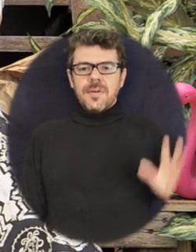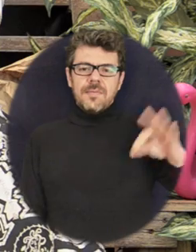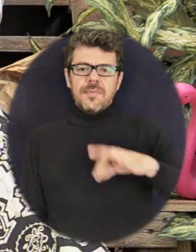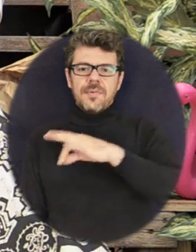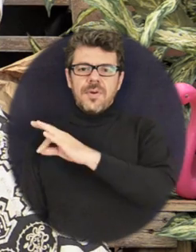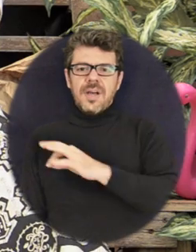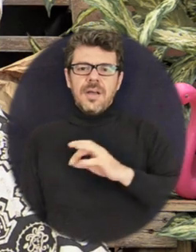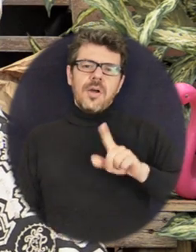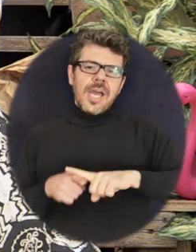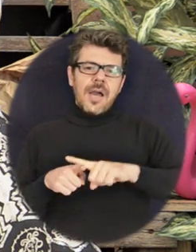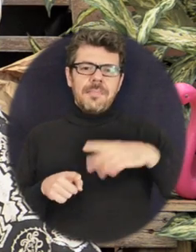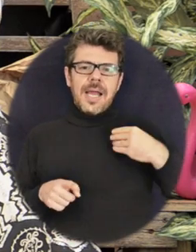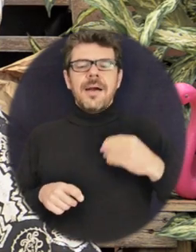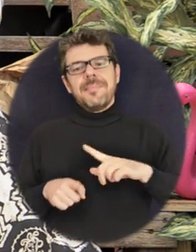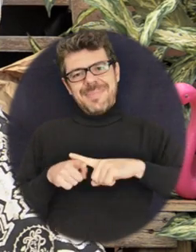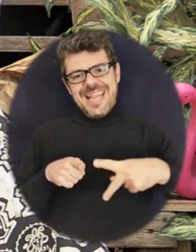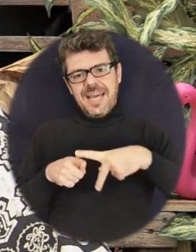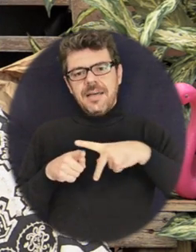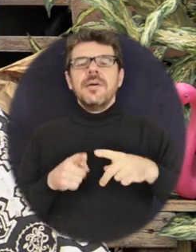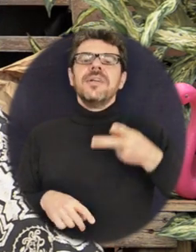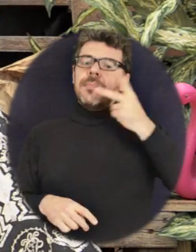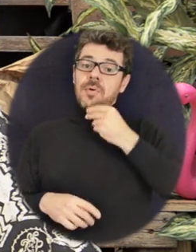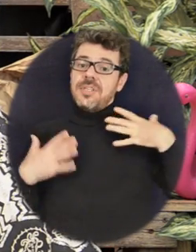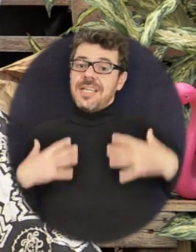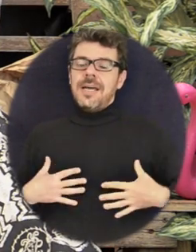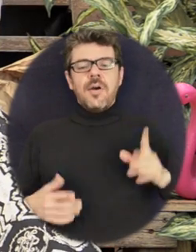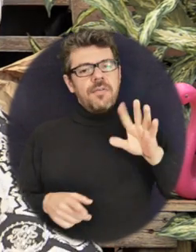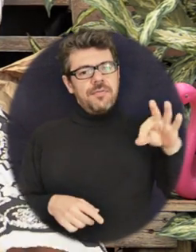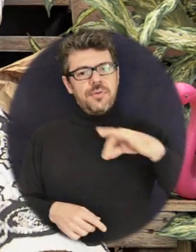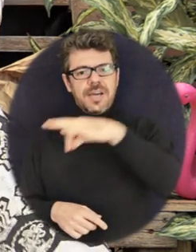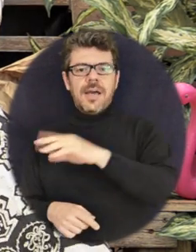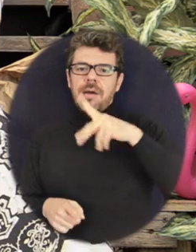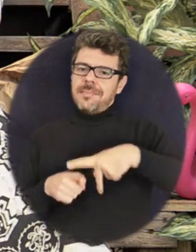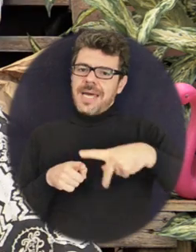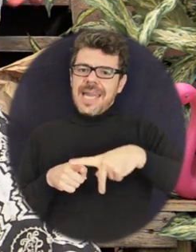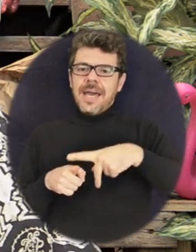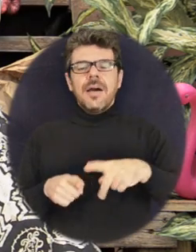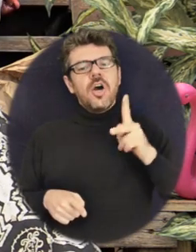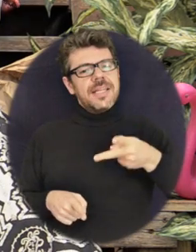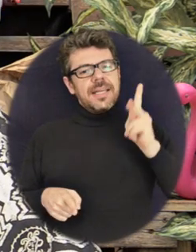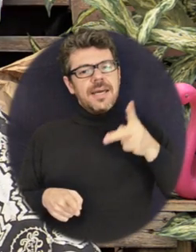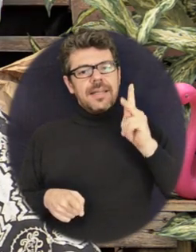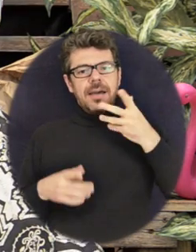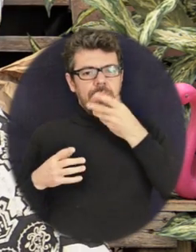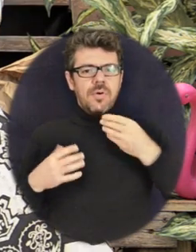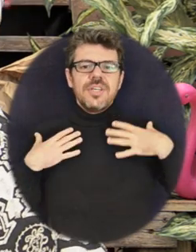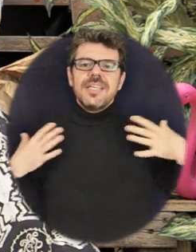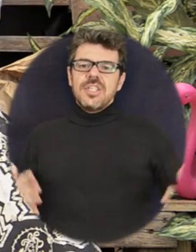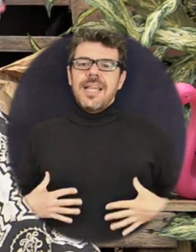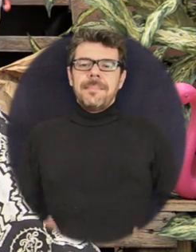un furet un Panet un très très beau gilet un furet un Panet un très très